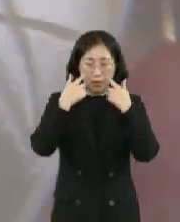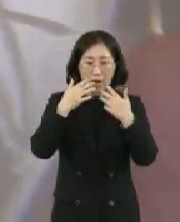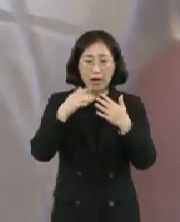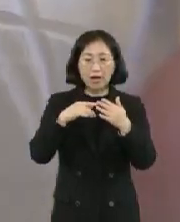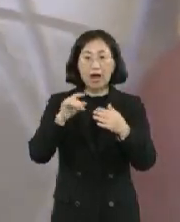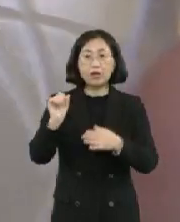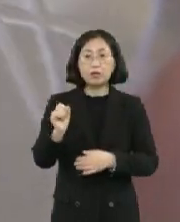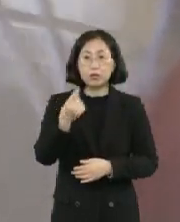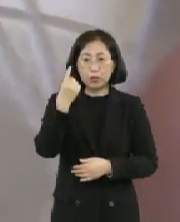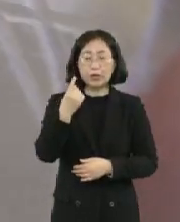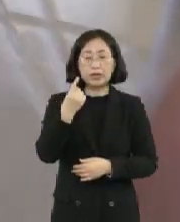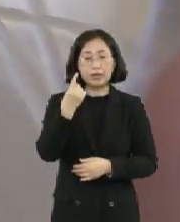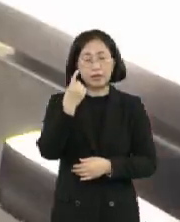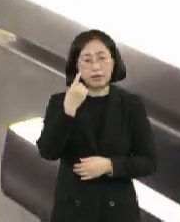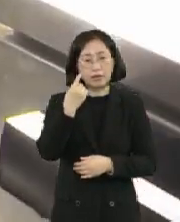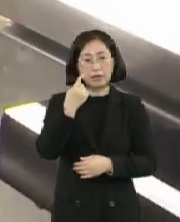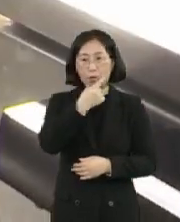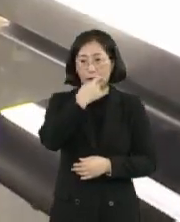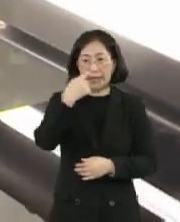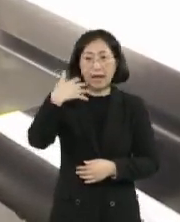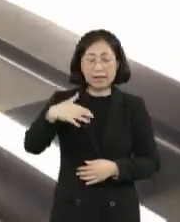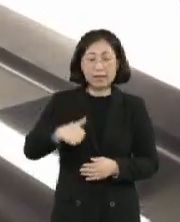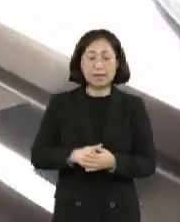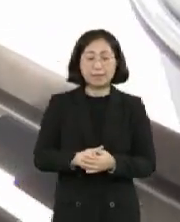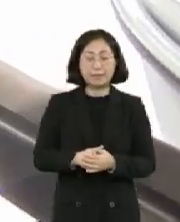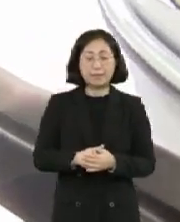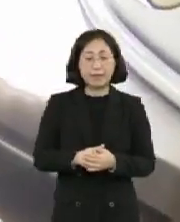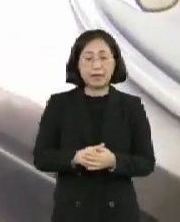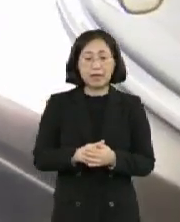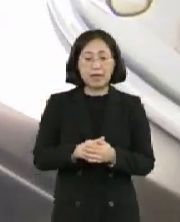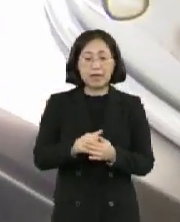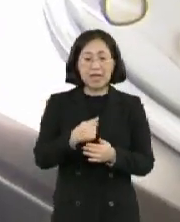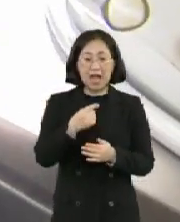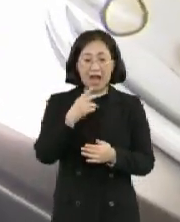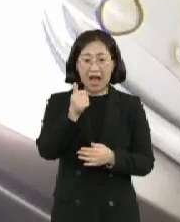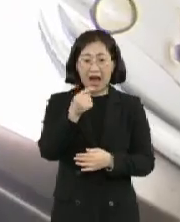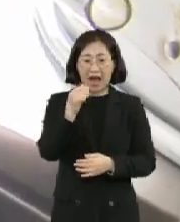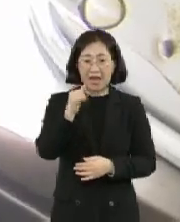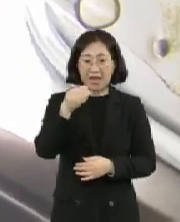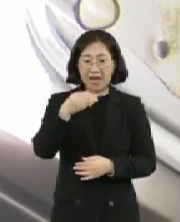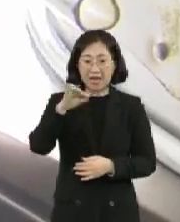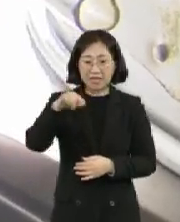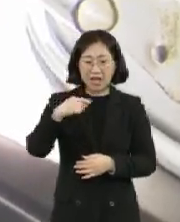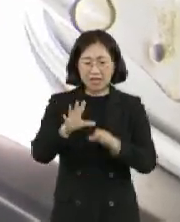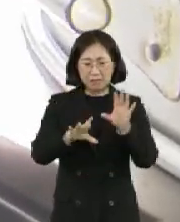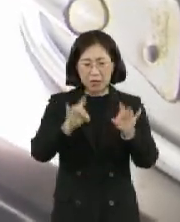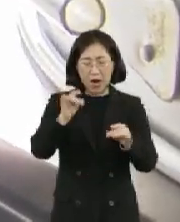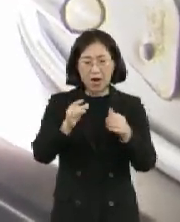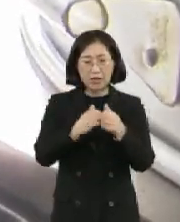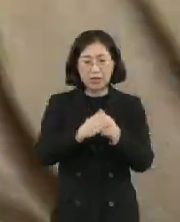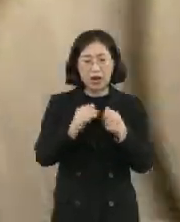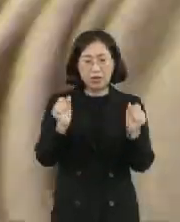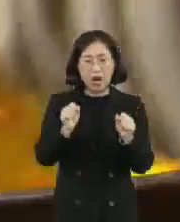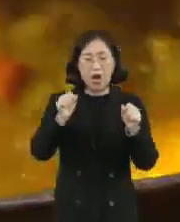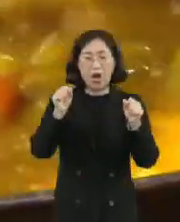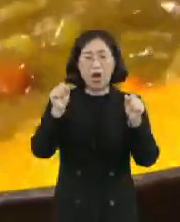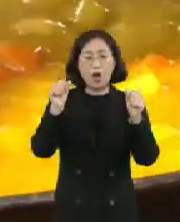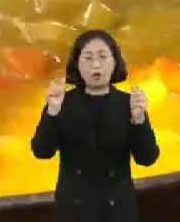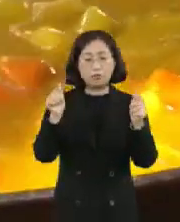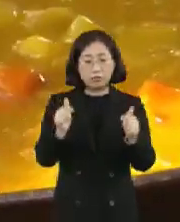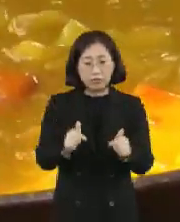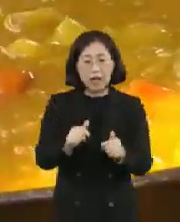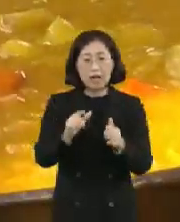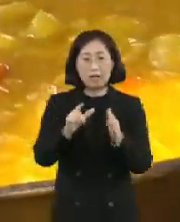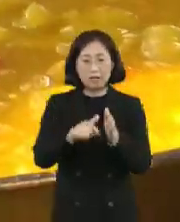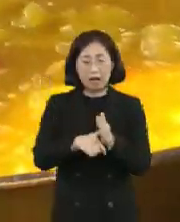않고 있습니다. 시 교육청은 하이라이스가 점성이 커 식는 과정에서 바이러스에 노출되는 경우가 간혹 있다며